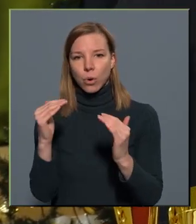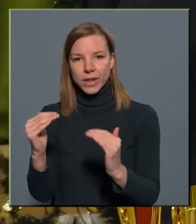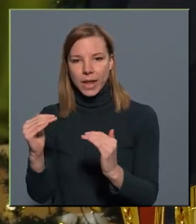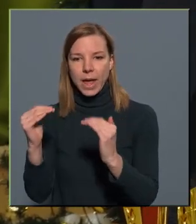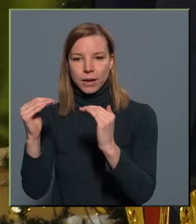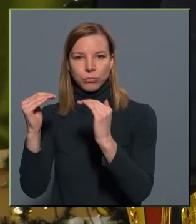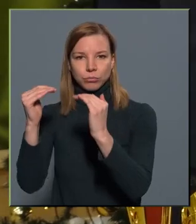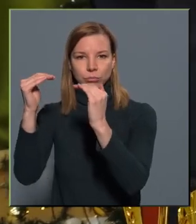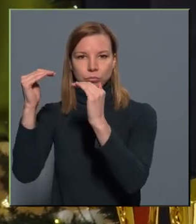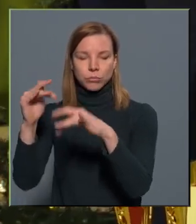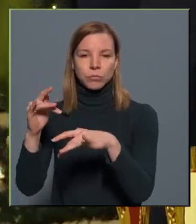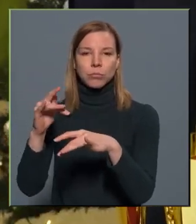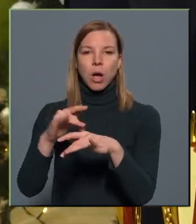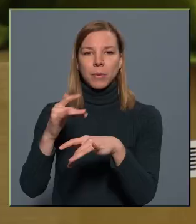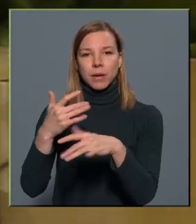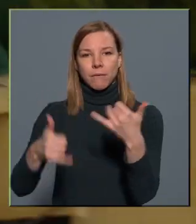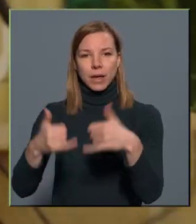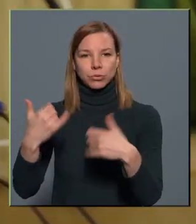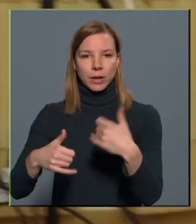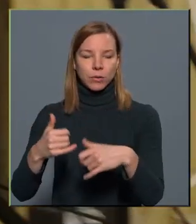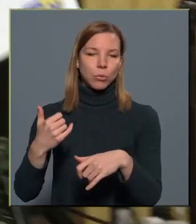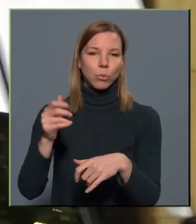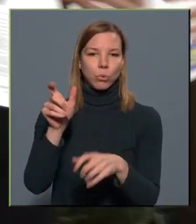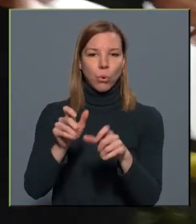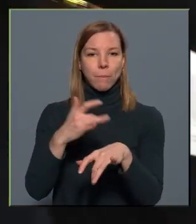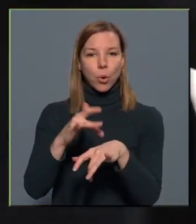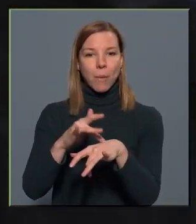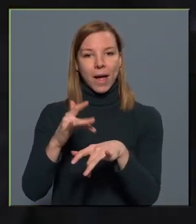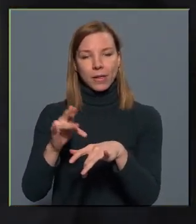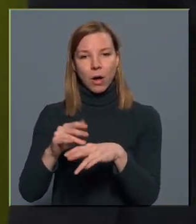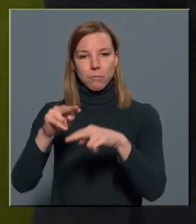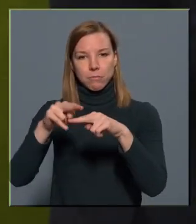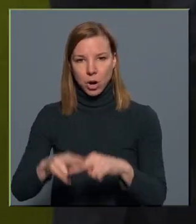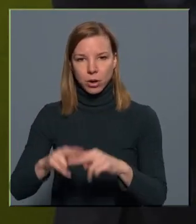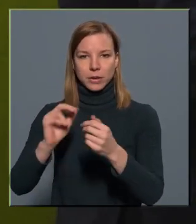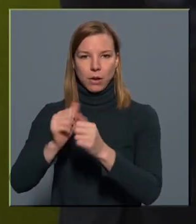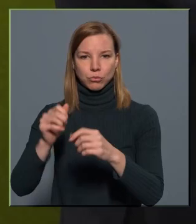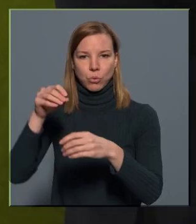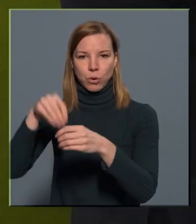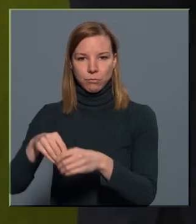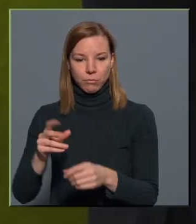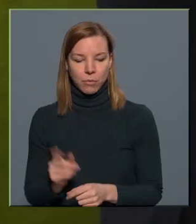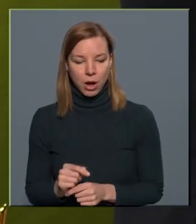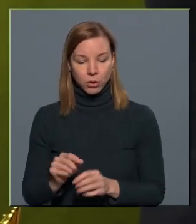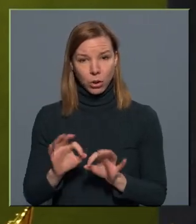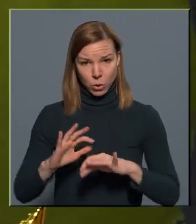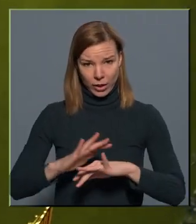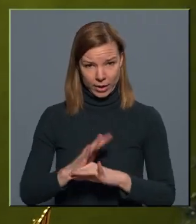versenyzők megpróbálnak még teljesíteni, az élvonalban maradni, úgy általában. Ezt én jól